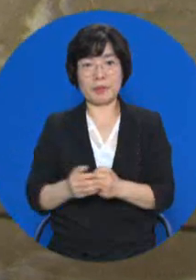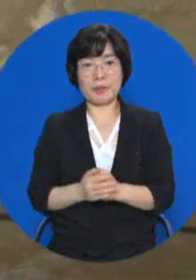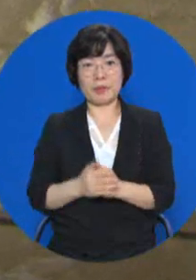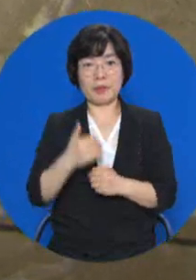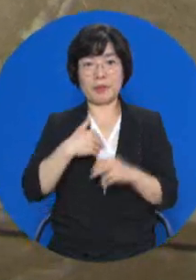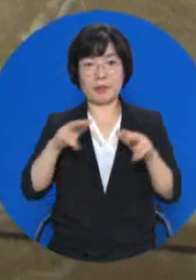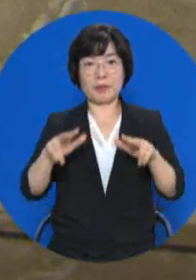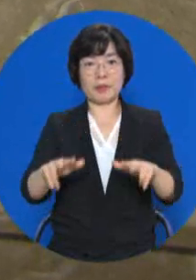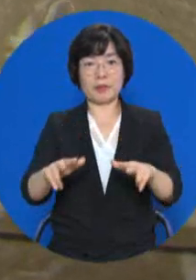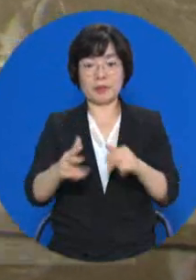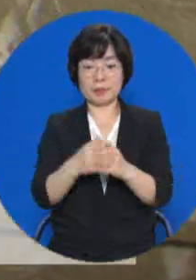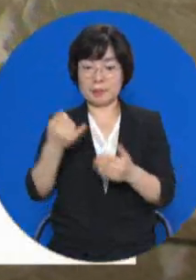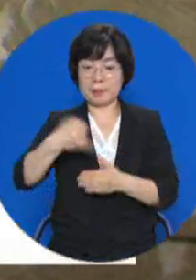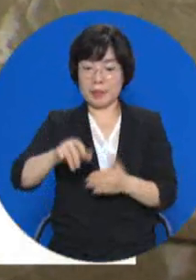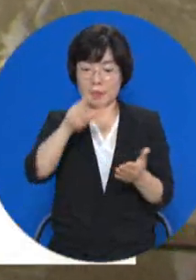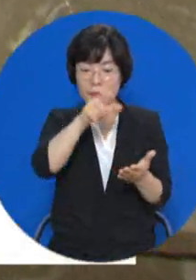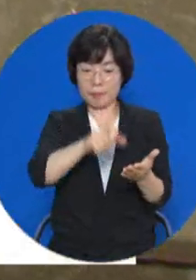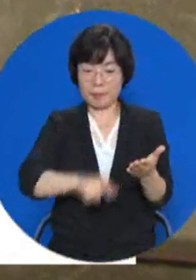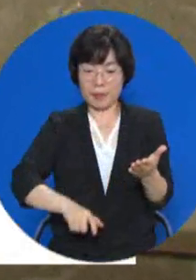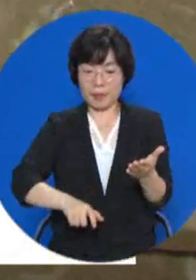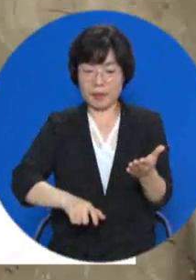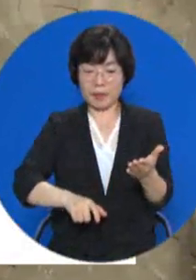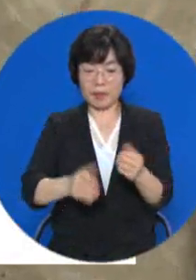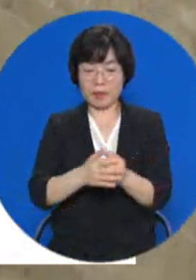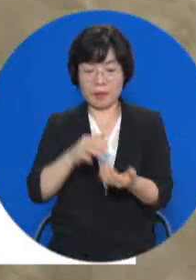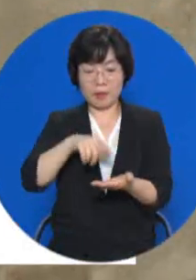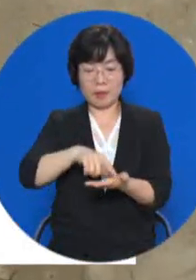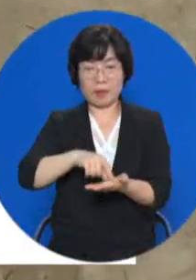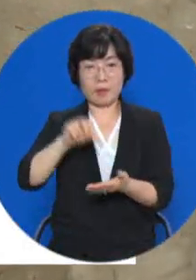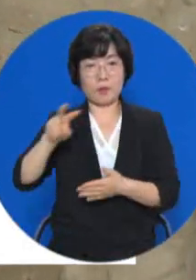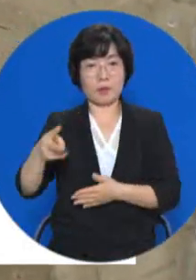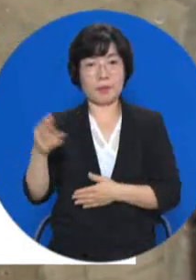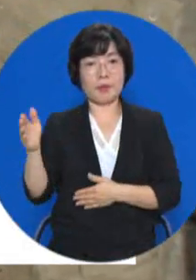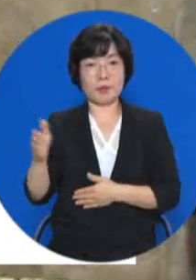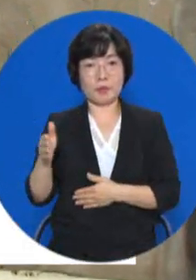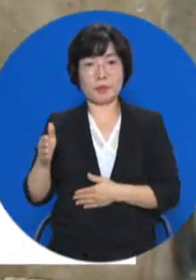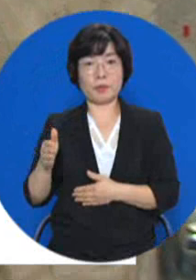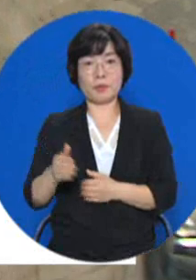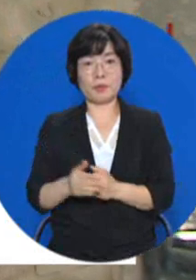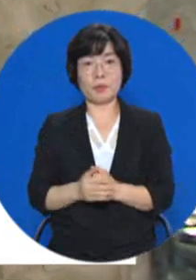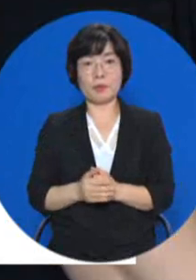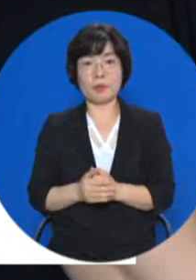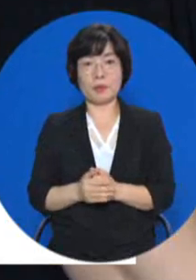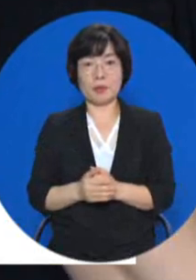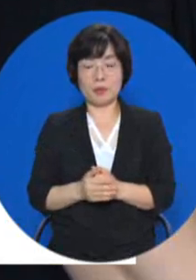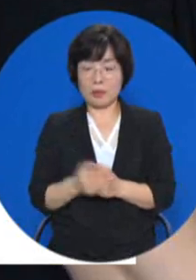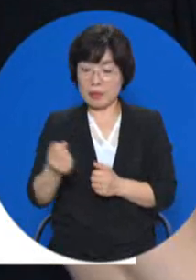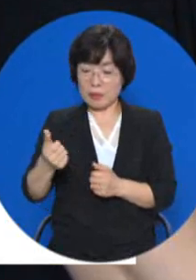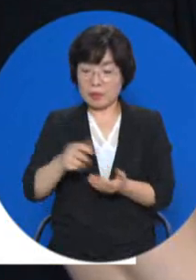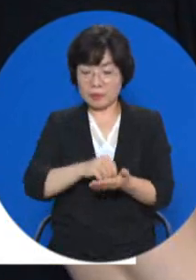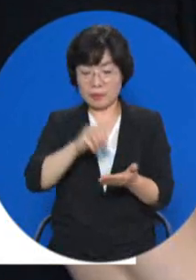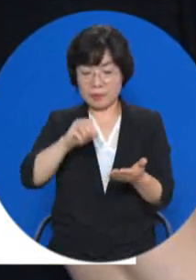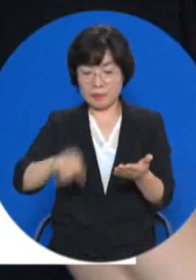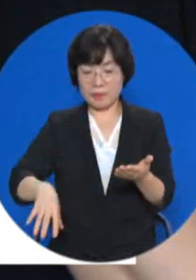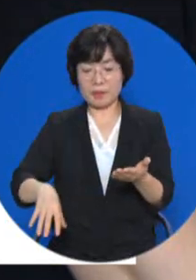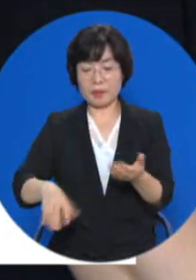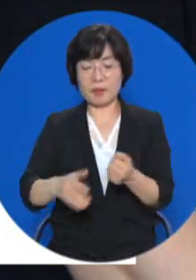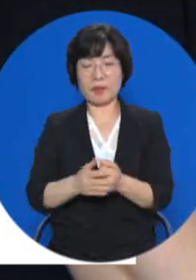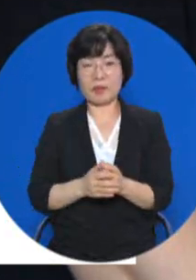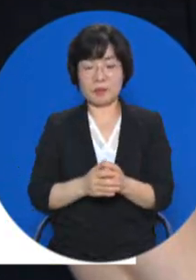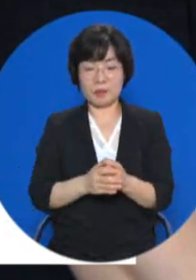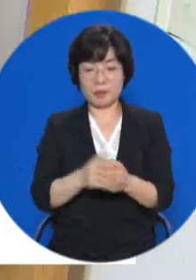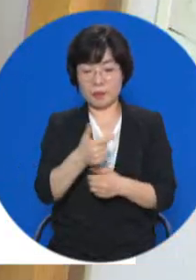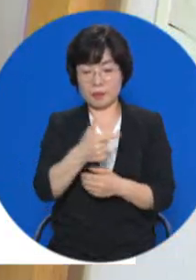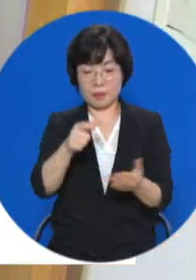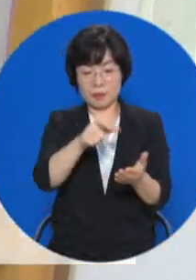아마 그 하자 리스트 작성한 게 한 200개 정도 됐을 거예요. 경미한 하자 같은 경우는 하자로 잡히지